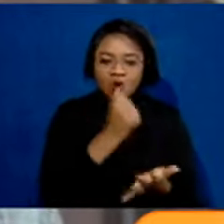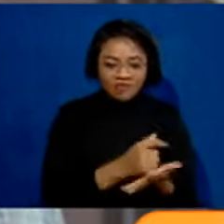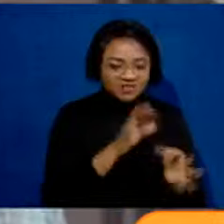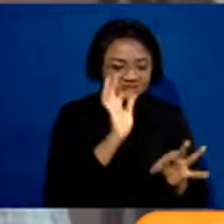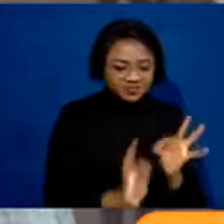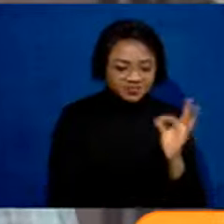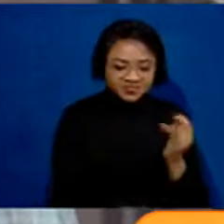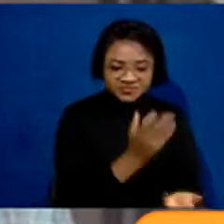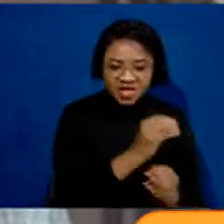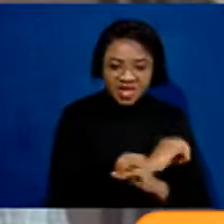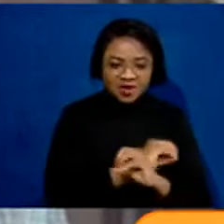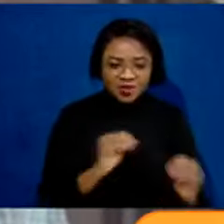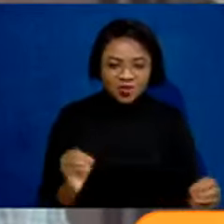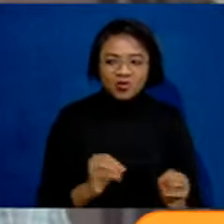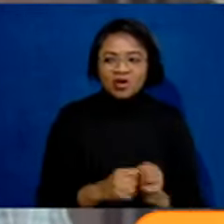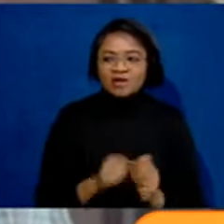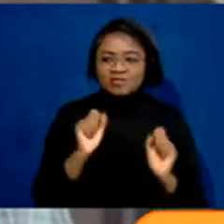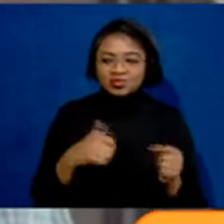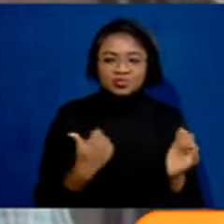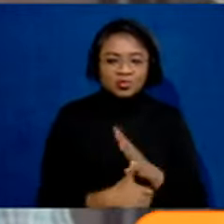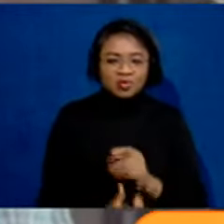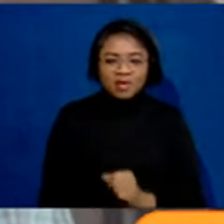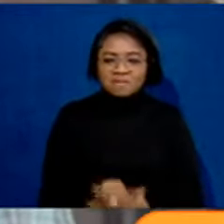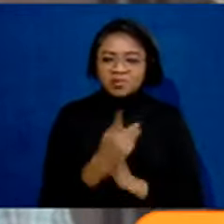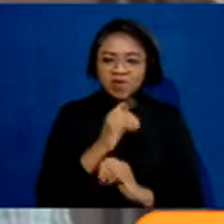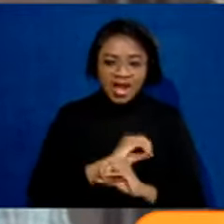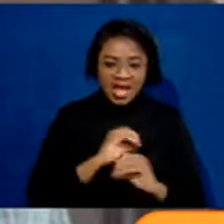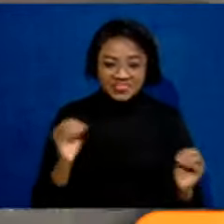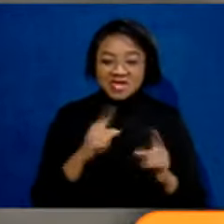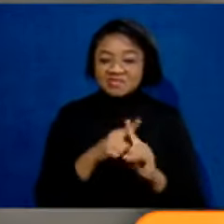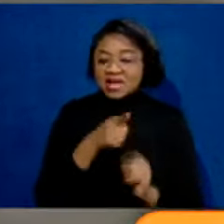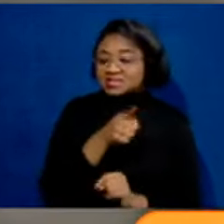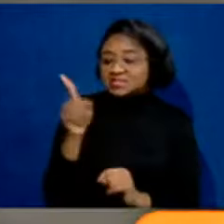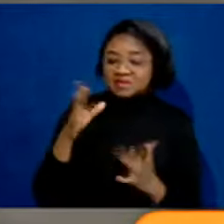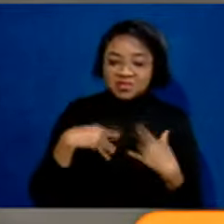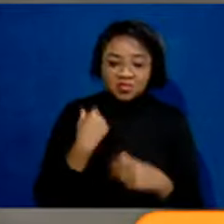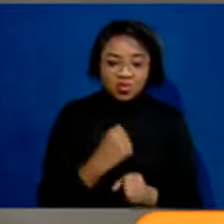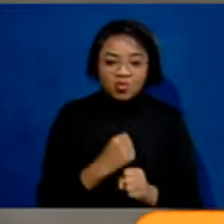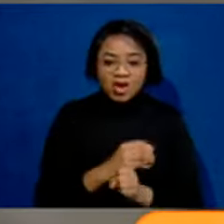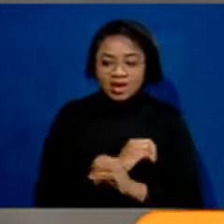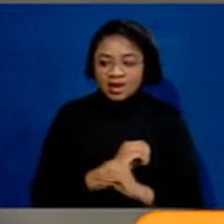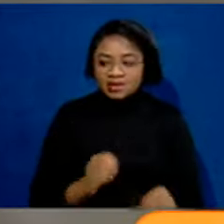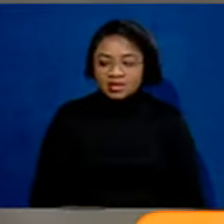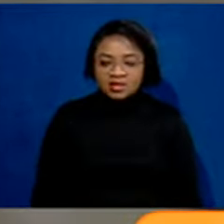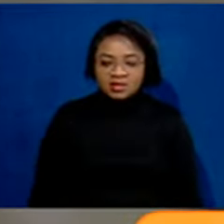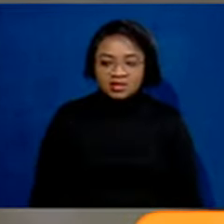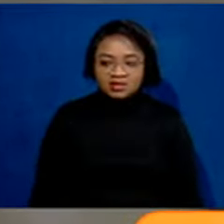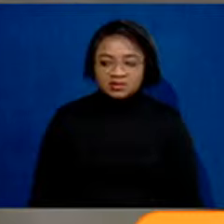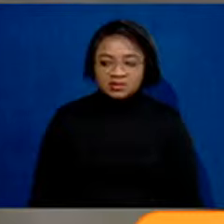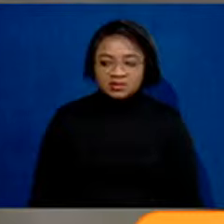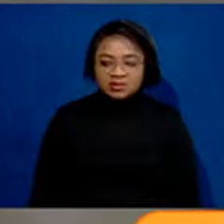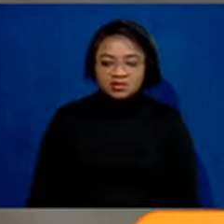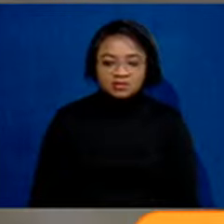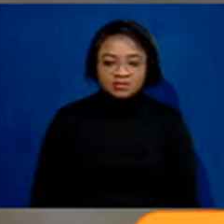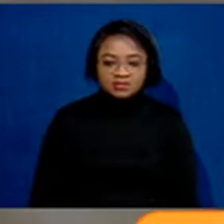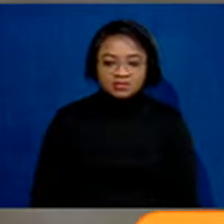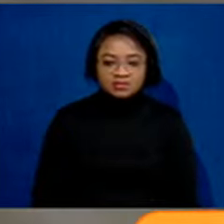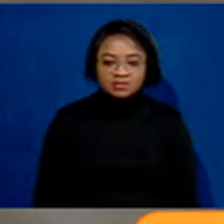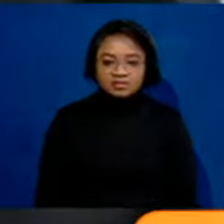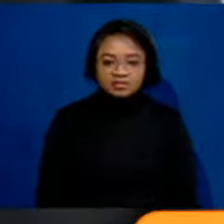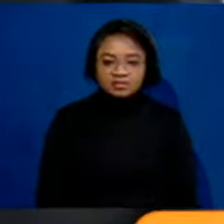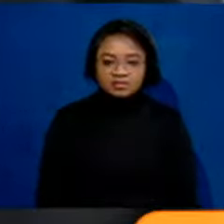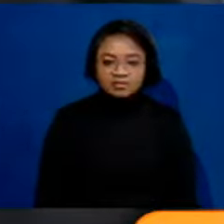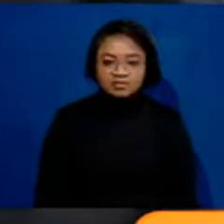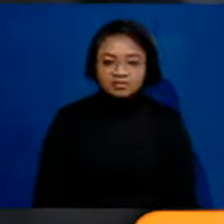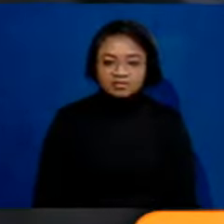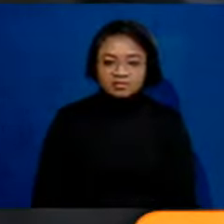There would have been no mayhem. But they slept on the job. Gachagua, ambaye alijitaja kuwa msema ukweli, alihudumu kama mbunge wa Mathira